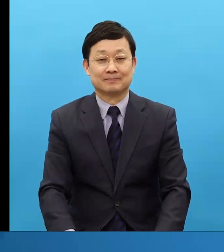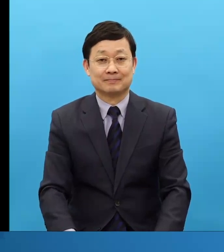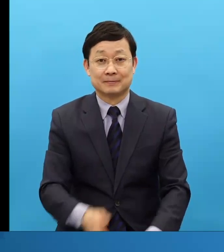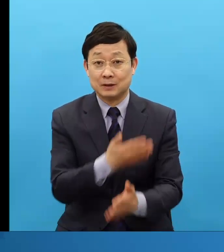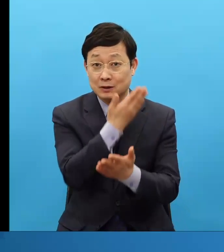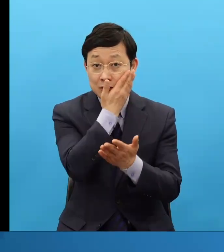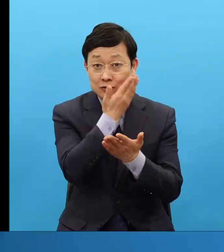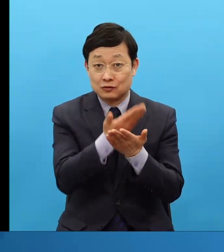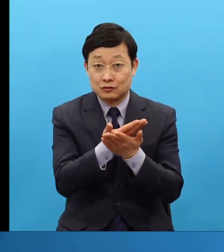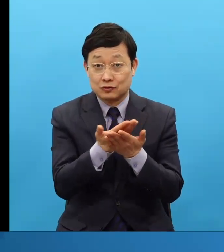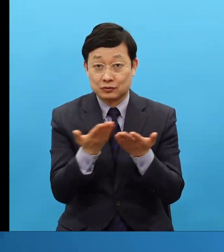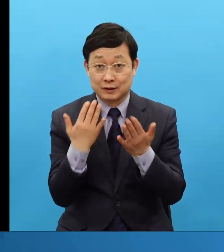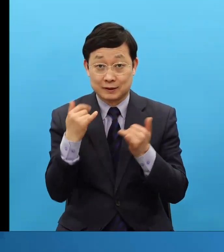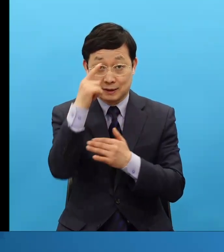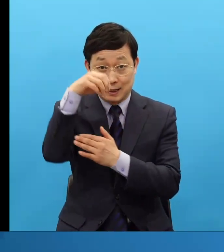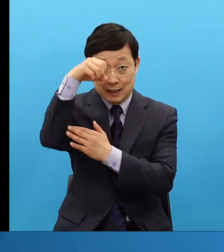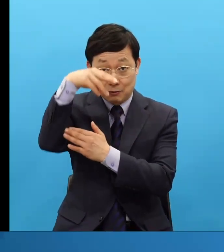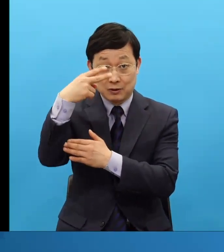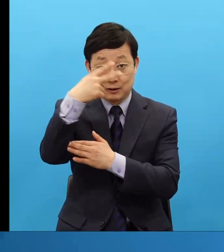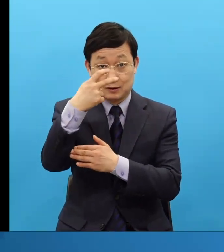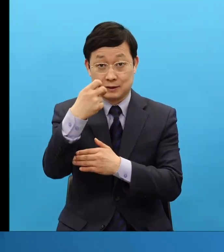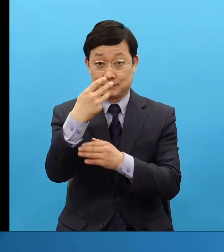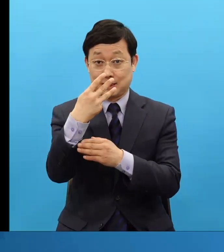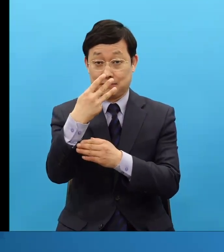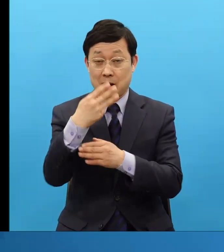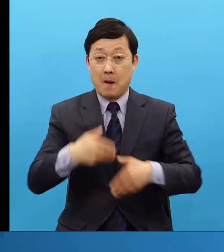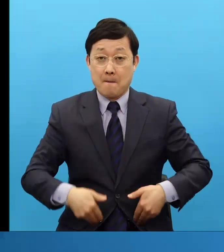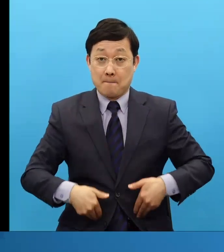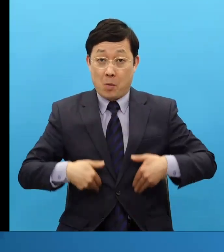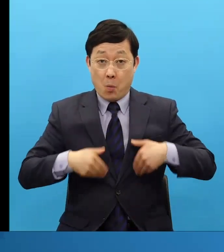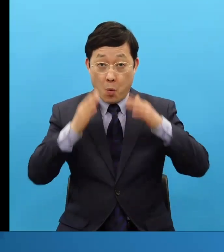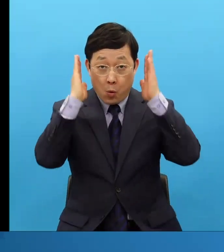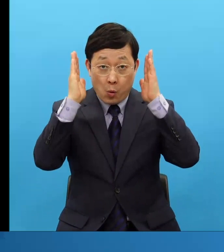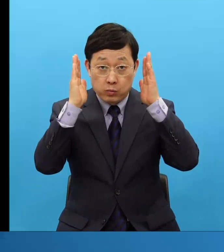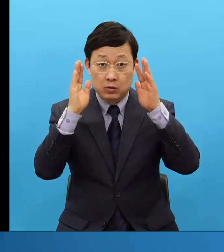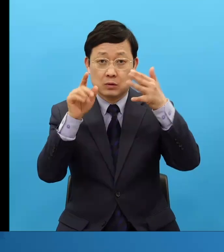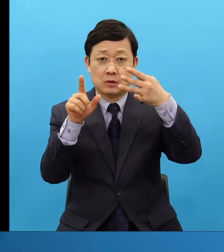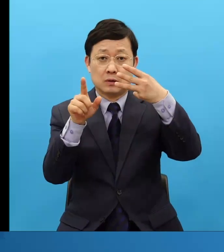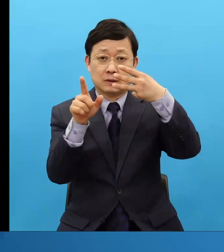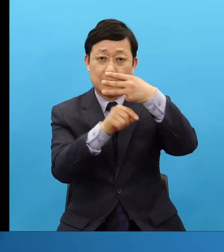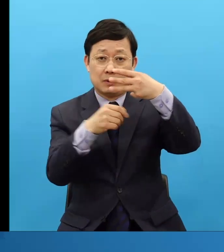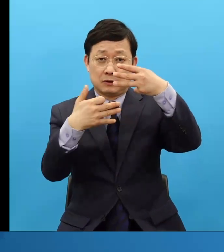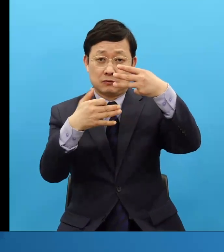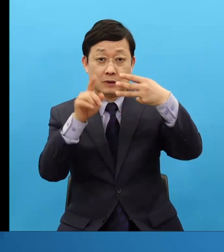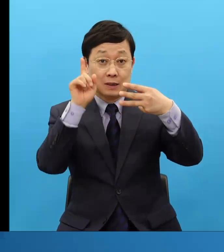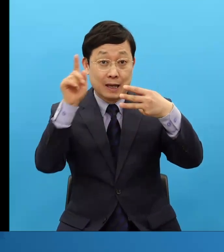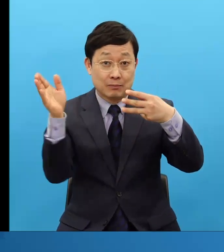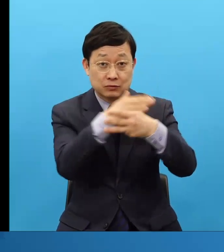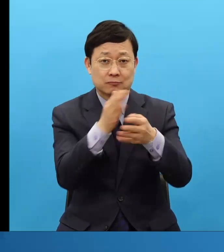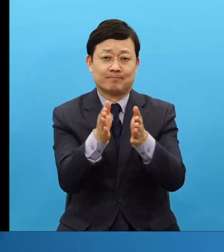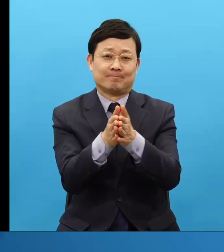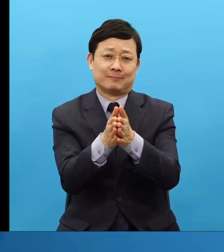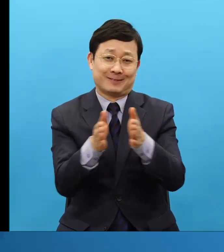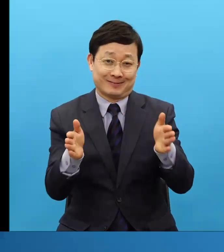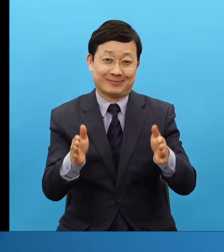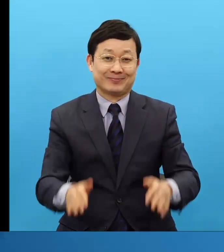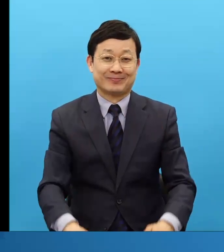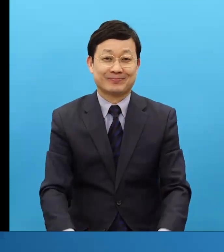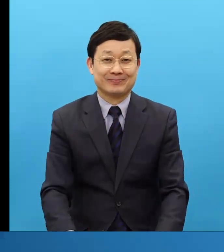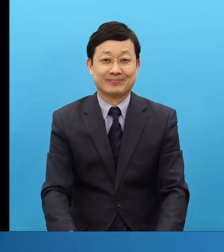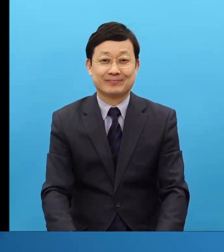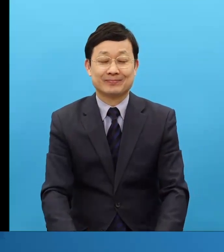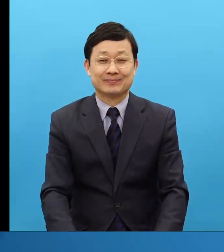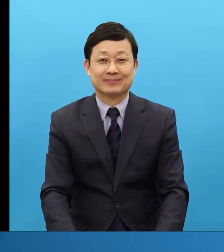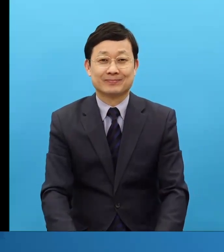중직자 대학원 2023년 봄학기가 3월 19일 내일부터 시작됩니다. The 2023